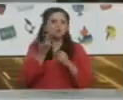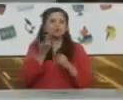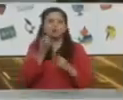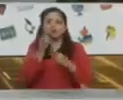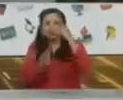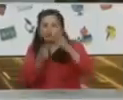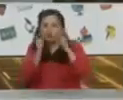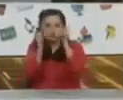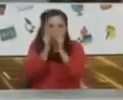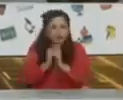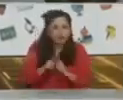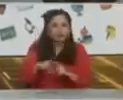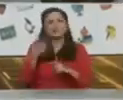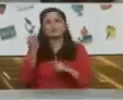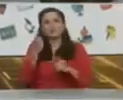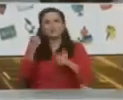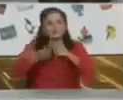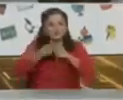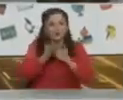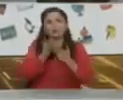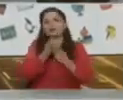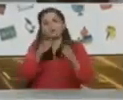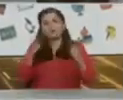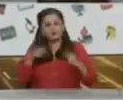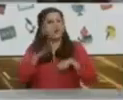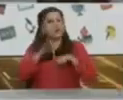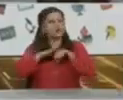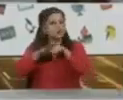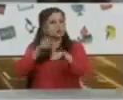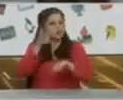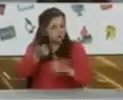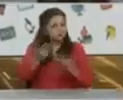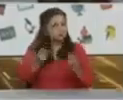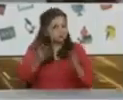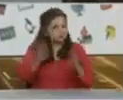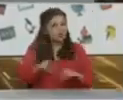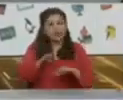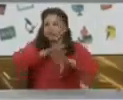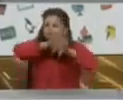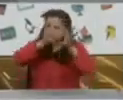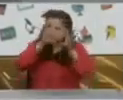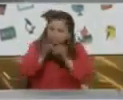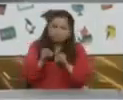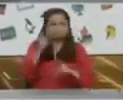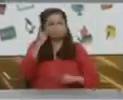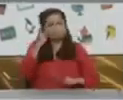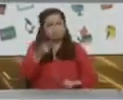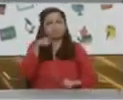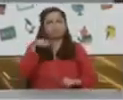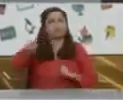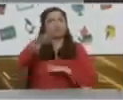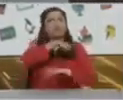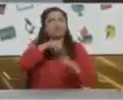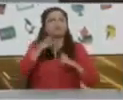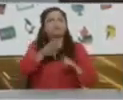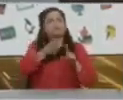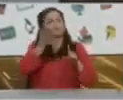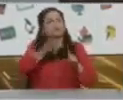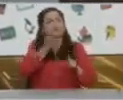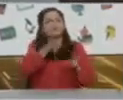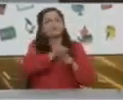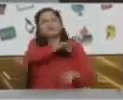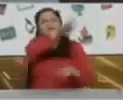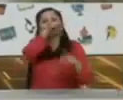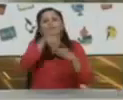अच्छे मुहावरे या अच्छा अनुभव, ये सब एक प्रकार से ट्रेनिंग के ही